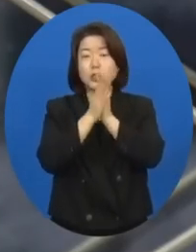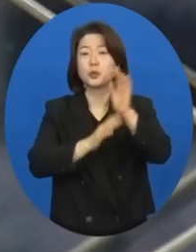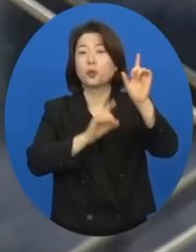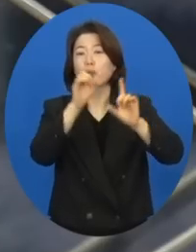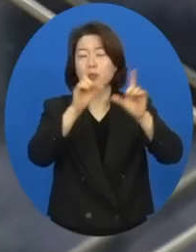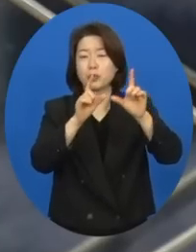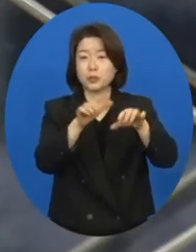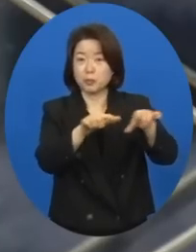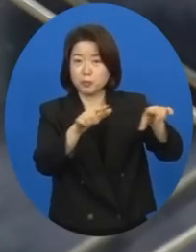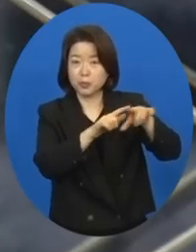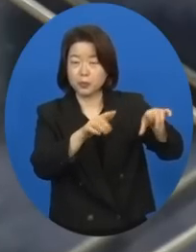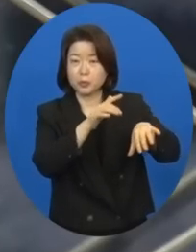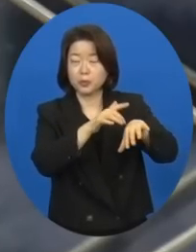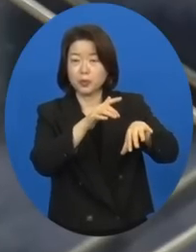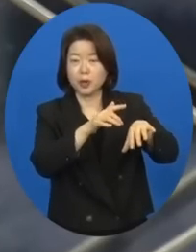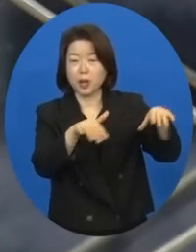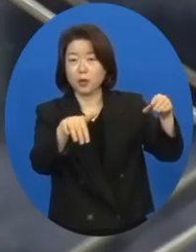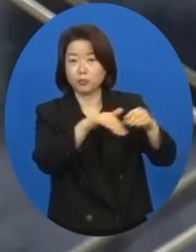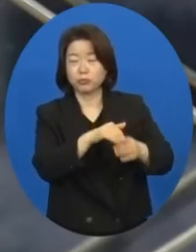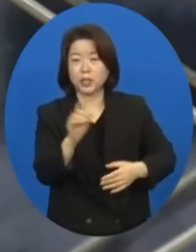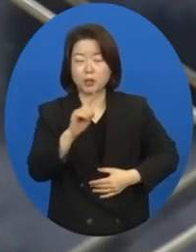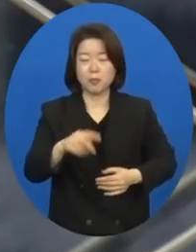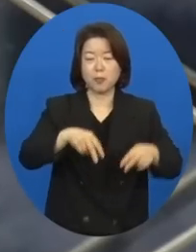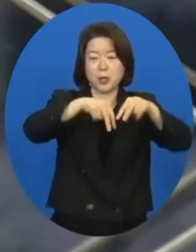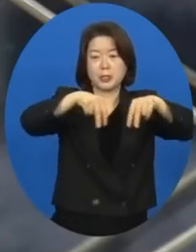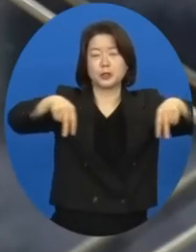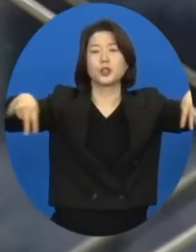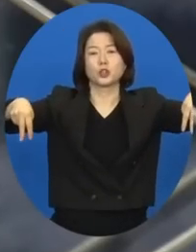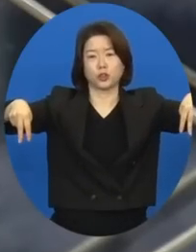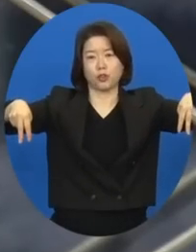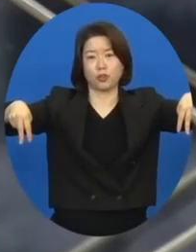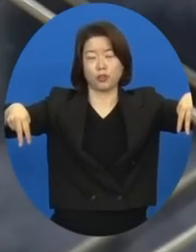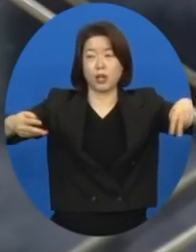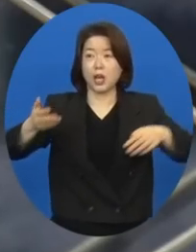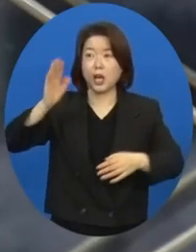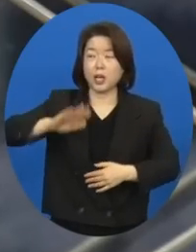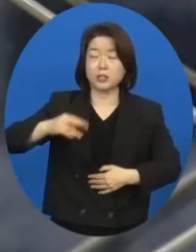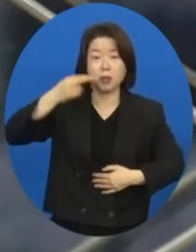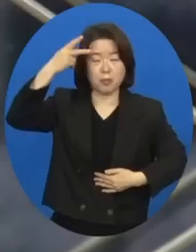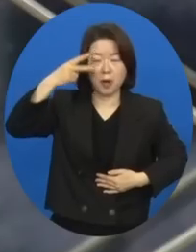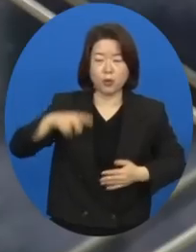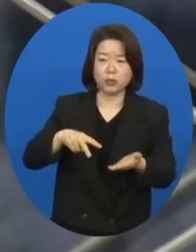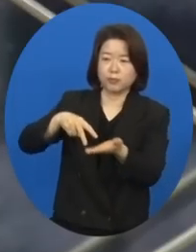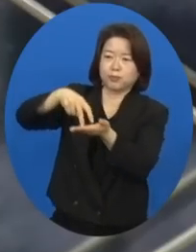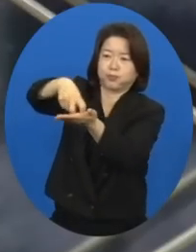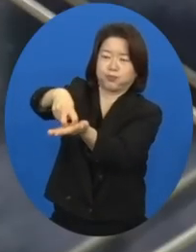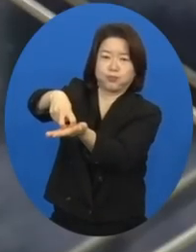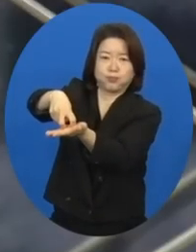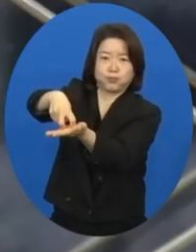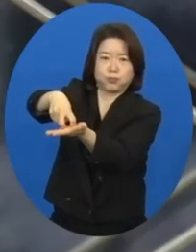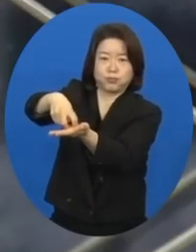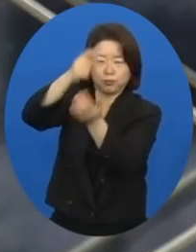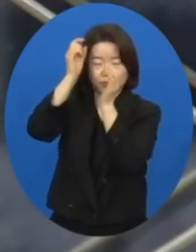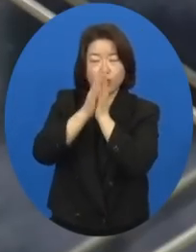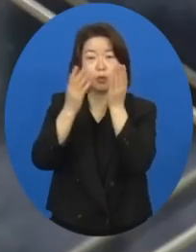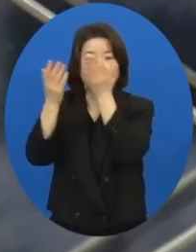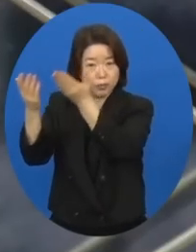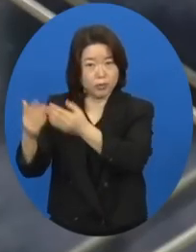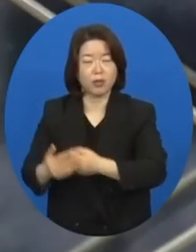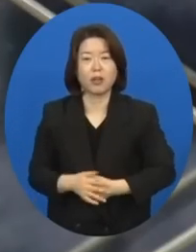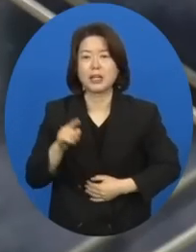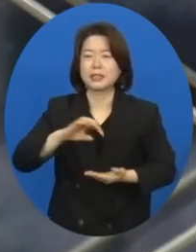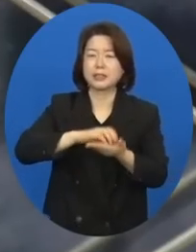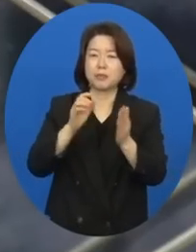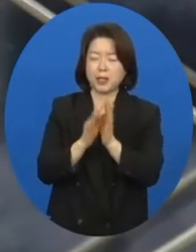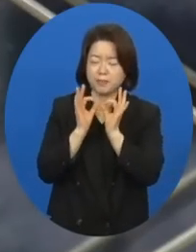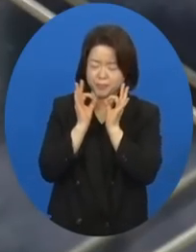서서 하는 기도였습니다. 그러나 바울이 무릎을 꿇어 하나님 앞에 나아갔어요. 그만큼 간절함으로